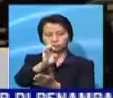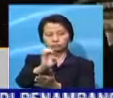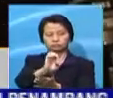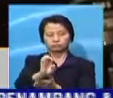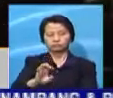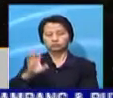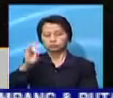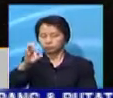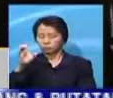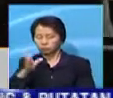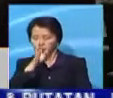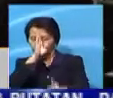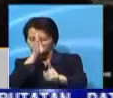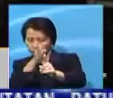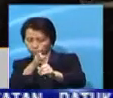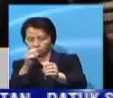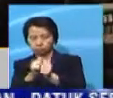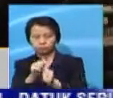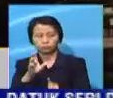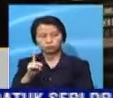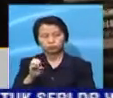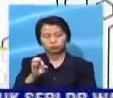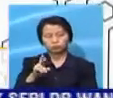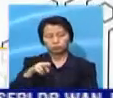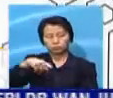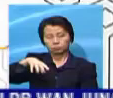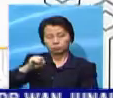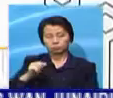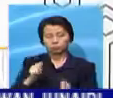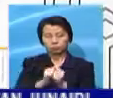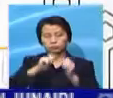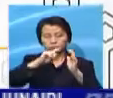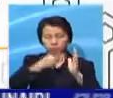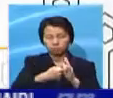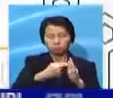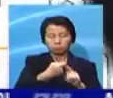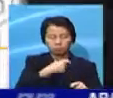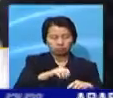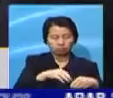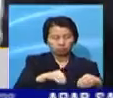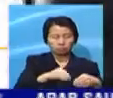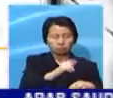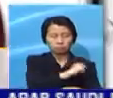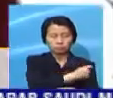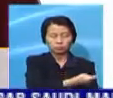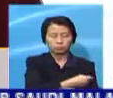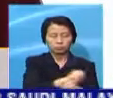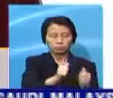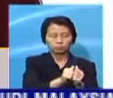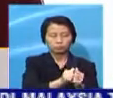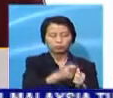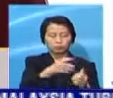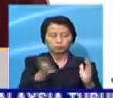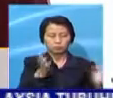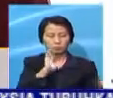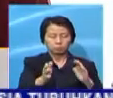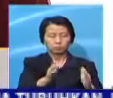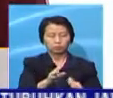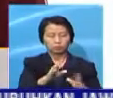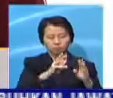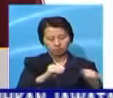100 menandakan Hala tuju baharu kadal untuk membantu Syarikat permulaan berasaskan teknologi melalui dana ekuiti berbanding dana